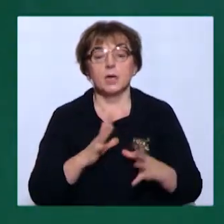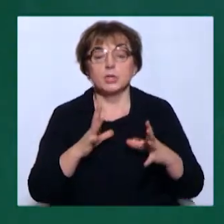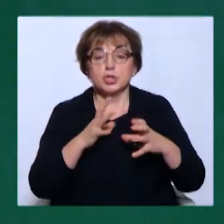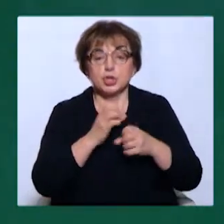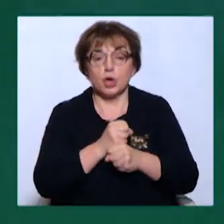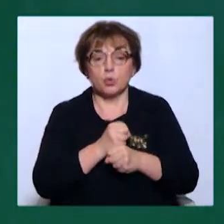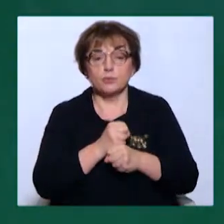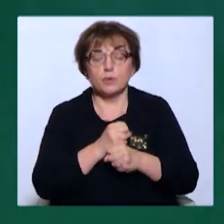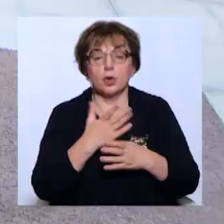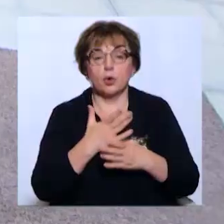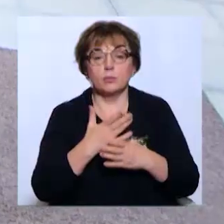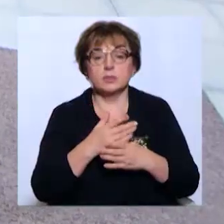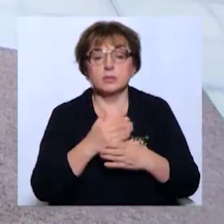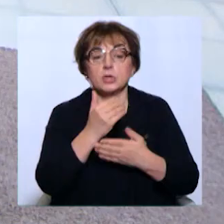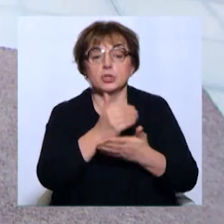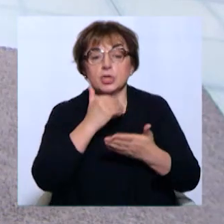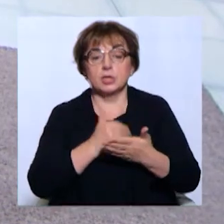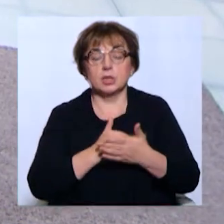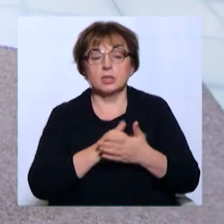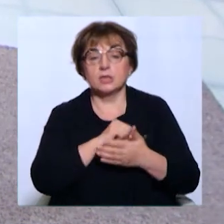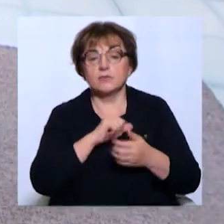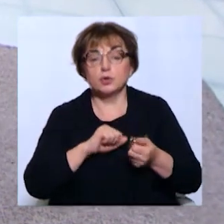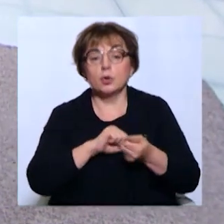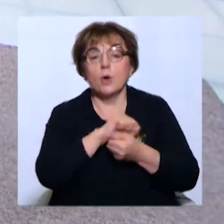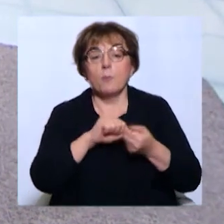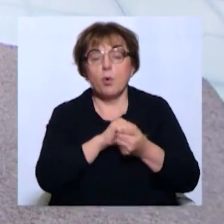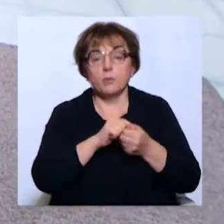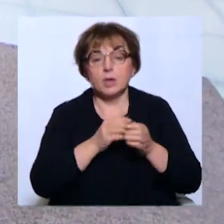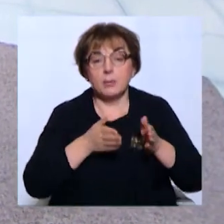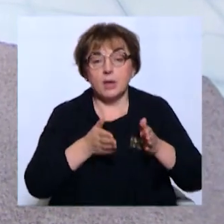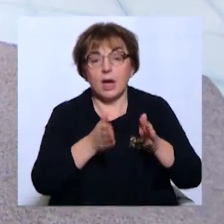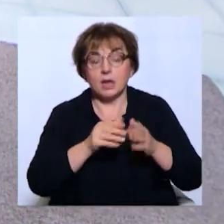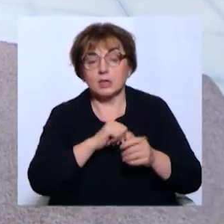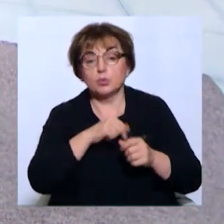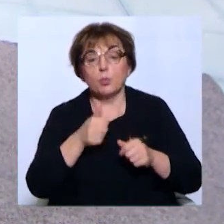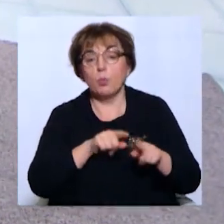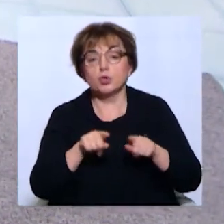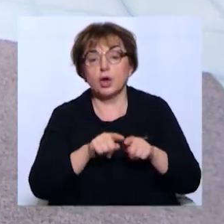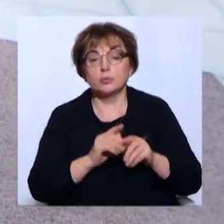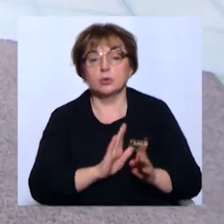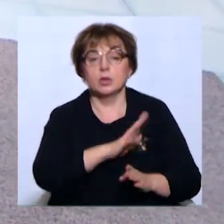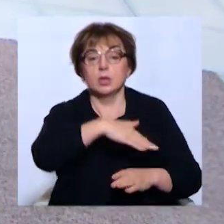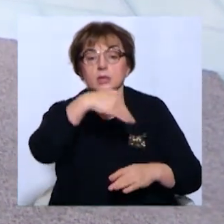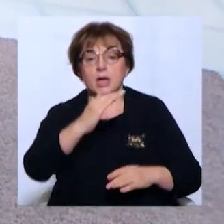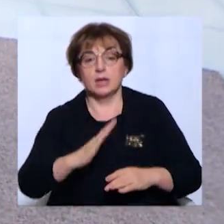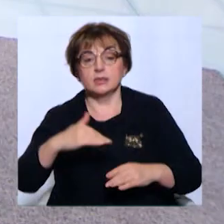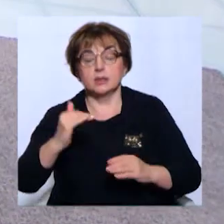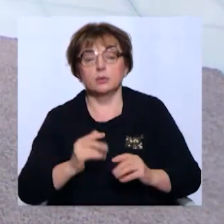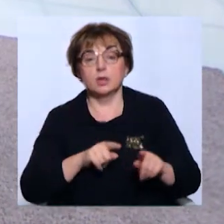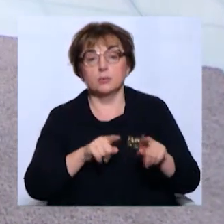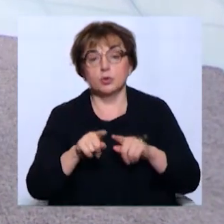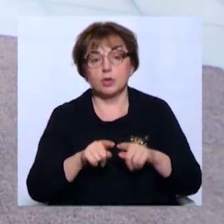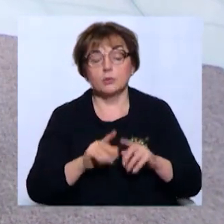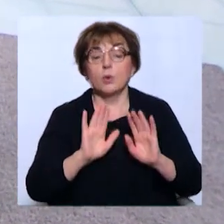შეკუმშვა, რომლის შედეგადაც მომნელებელი არხის ტალღისებური მოძრაობა ხდება. ტალღისებური მოძრაობა